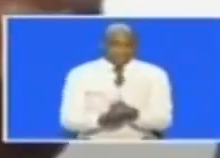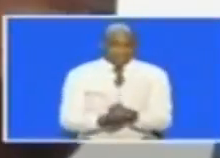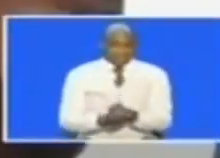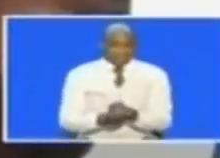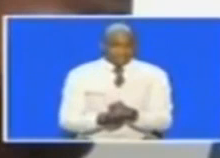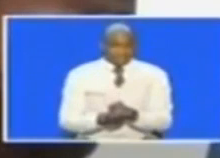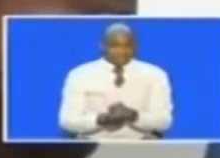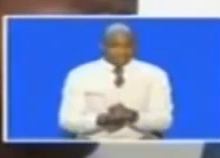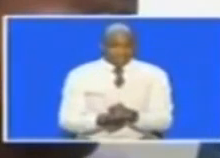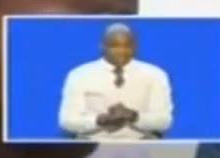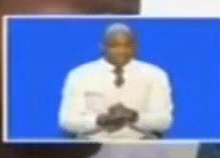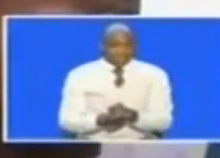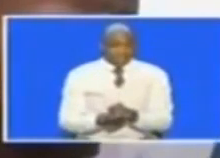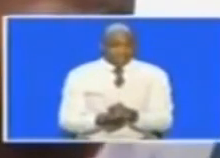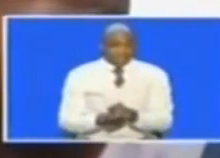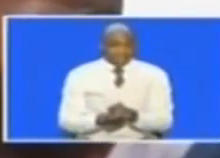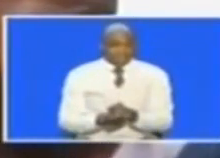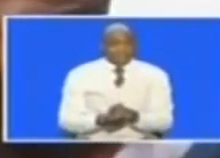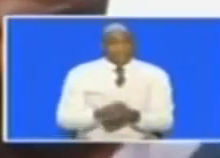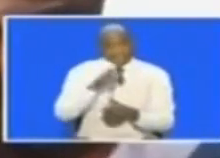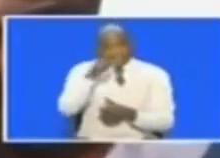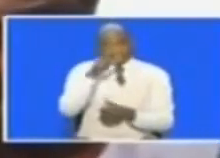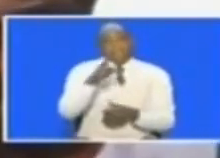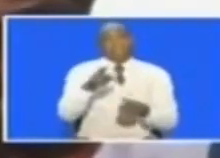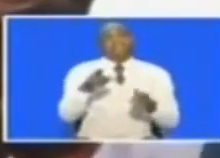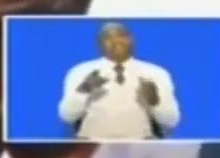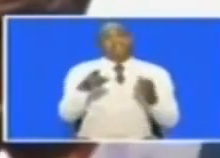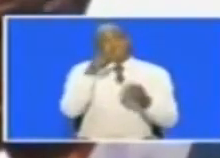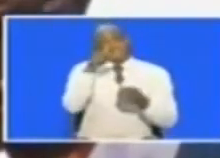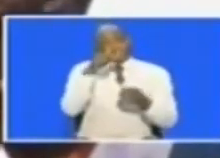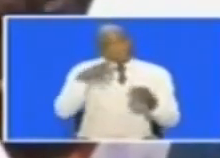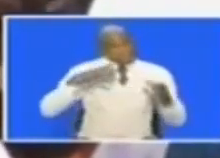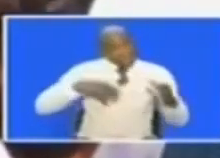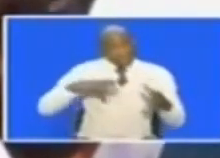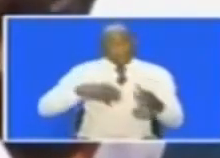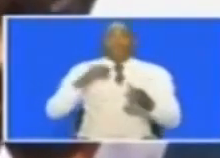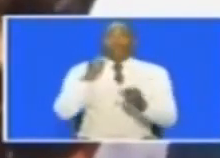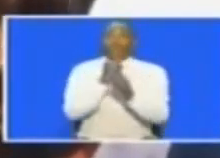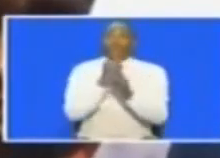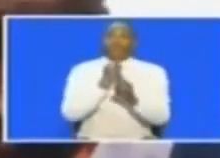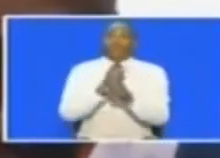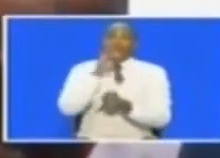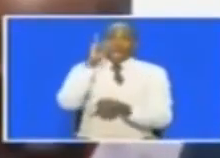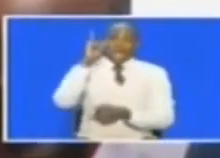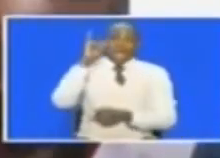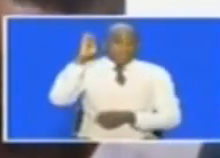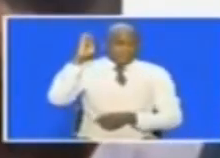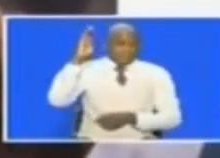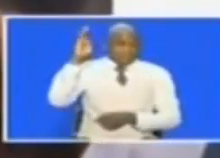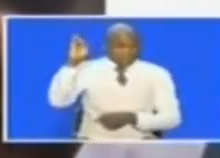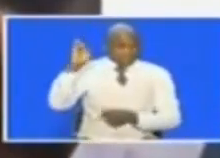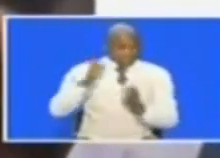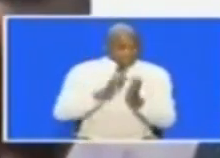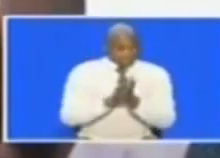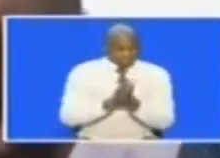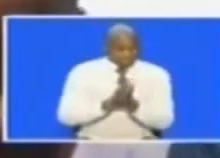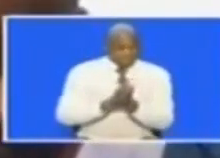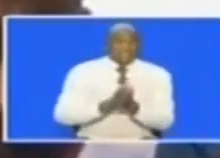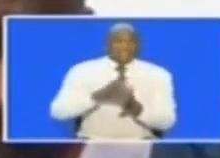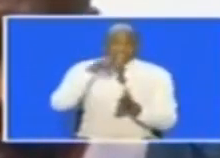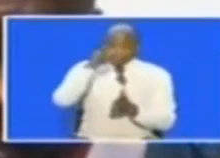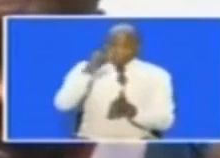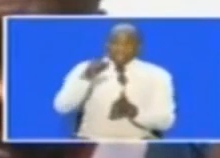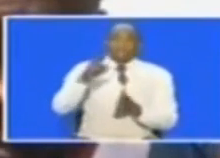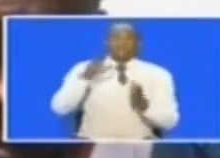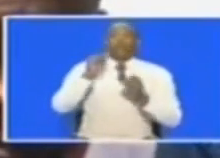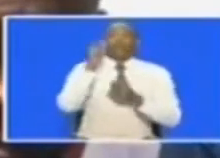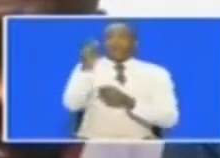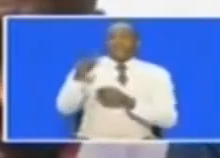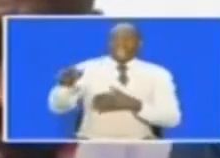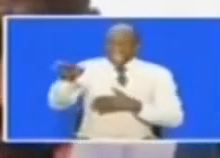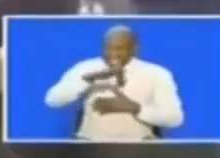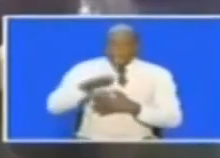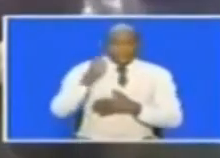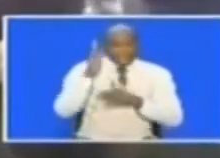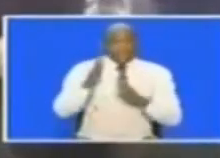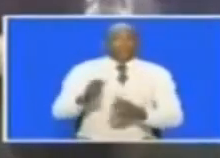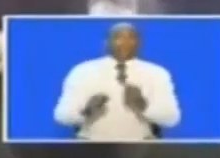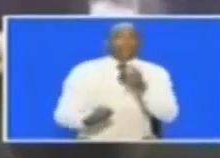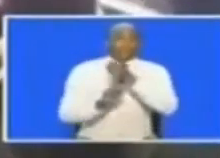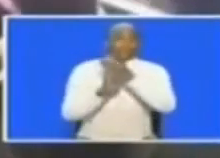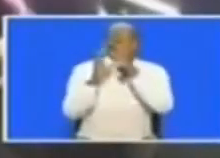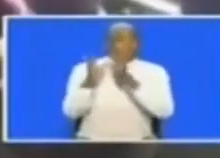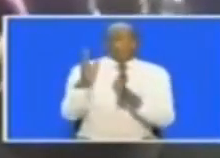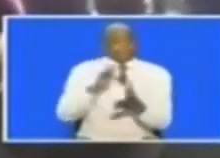arrows and the deputy arrows, all that had been shortlisted come from one candidate's